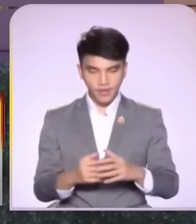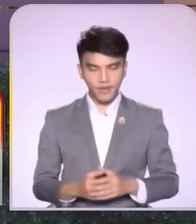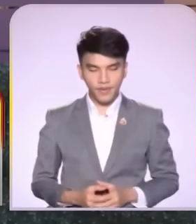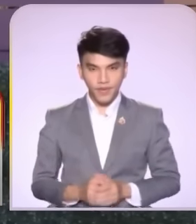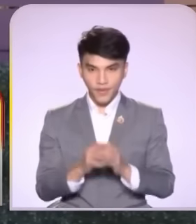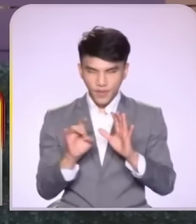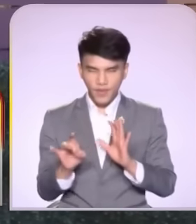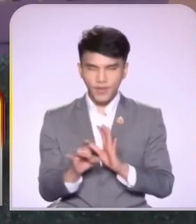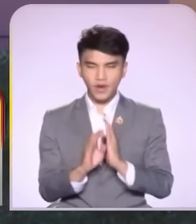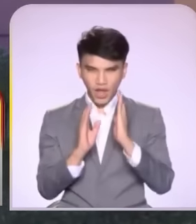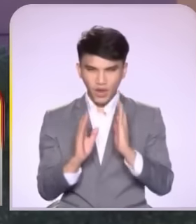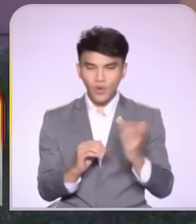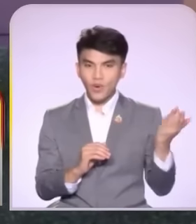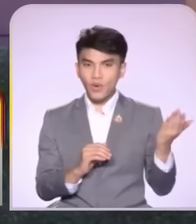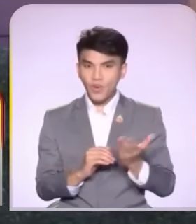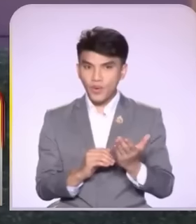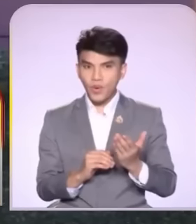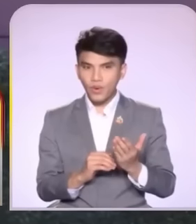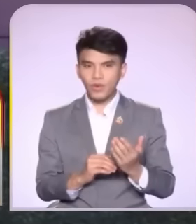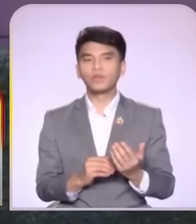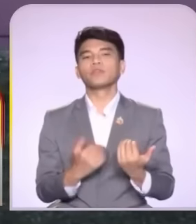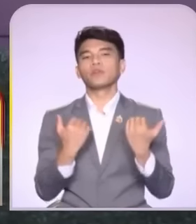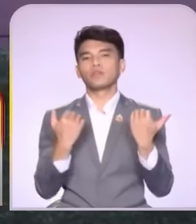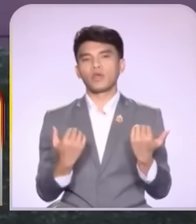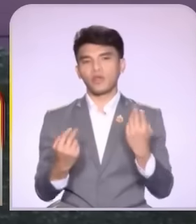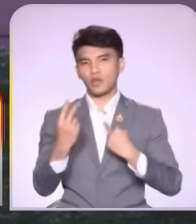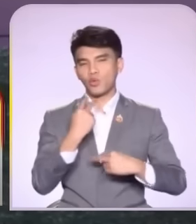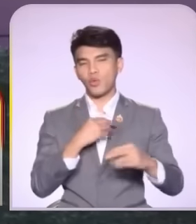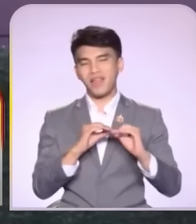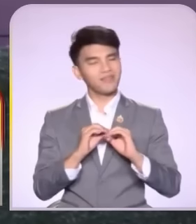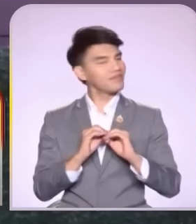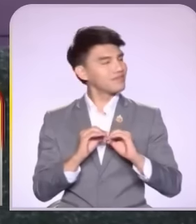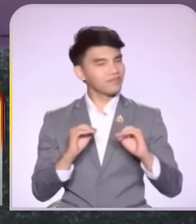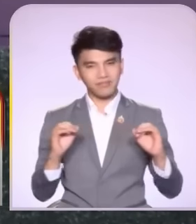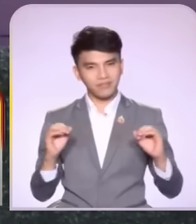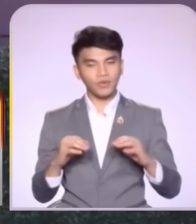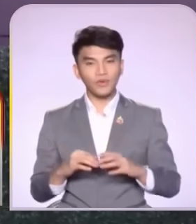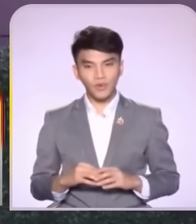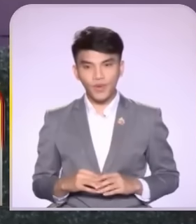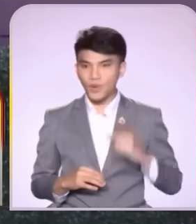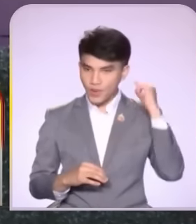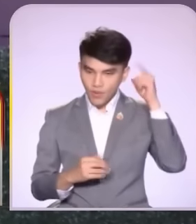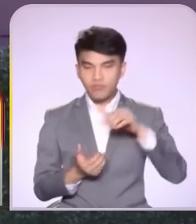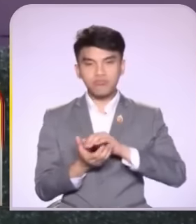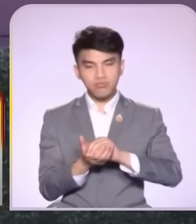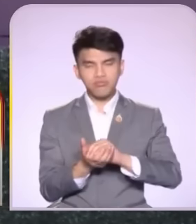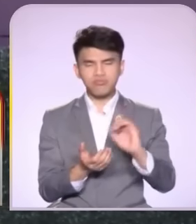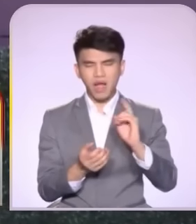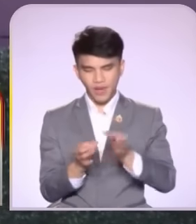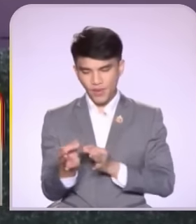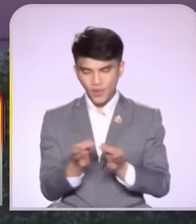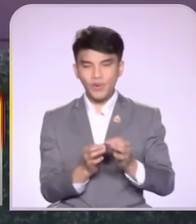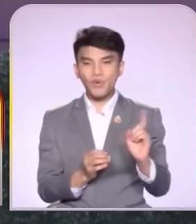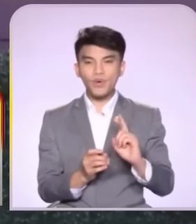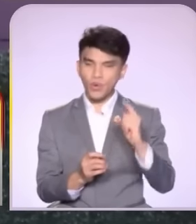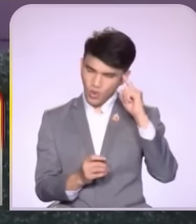ล้วท้ายที่สุดก็คือคนที่มาชวนไม่เคยมาดูดำดูดีเลยนะคะส่วนทางด้านของคุณเชอรี่ซึ่งเป็นภรรยาของคุณคริสเองก็ชี้แจง